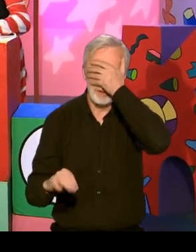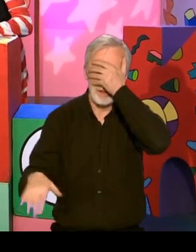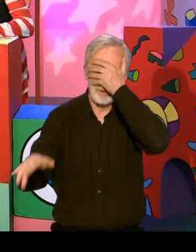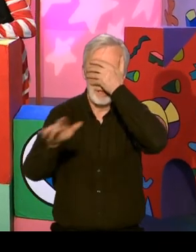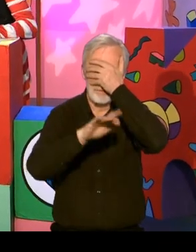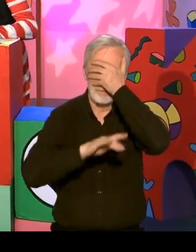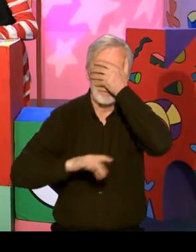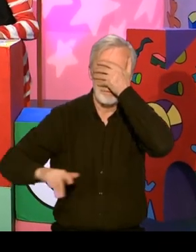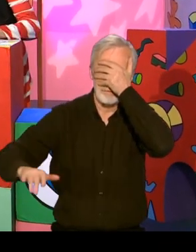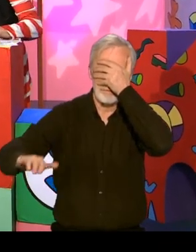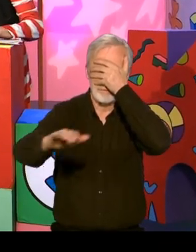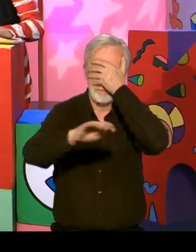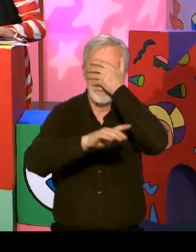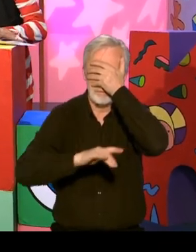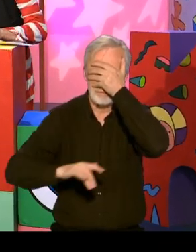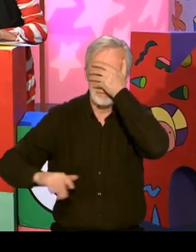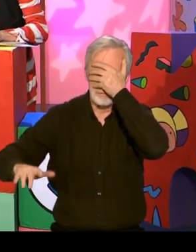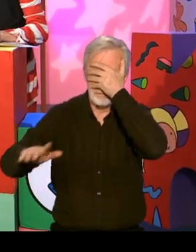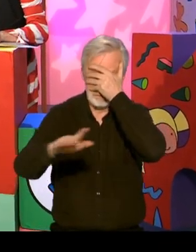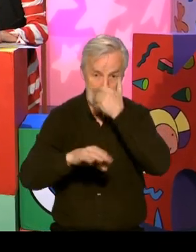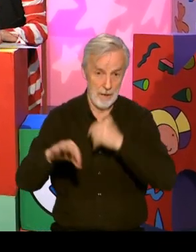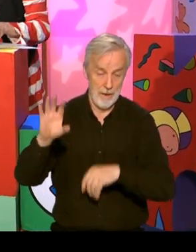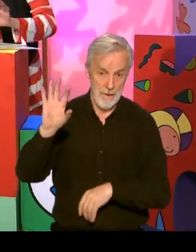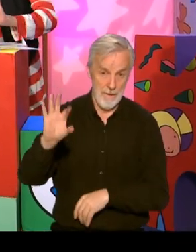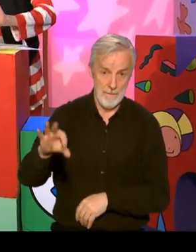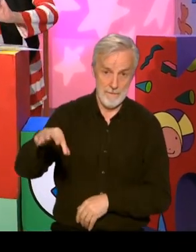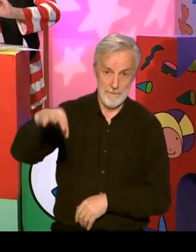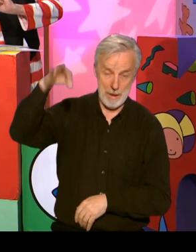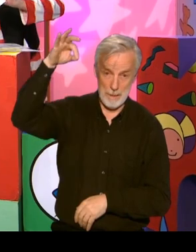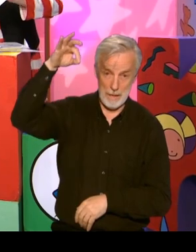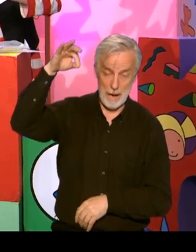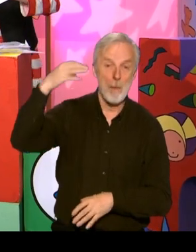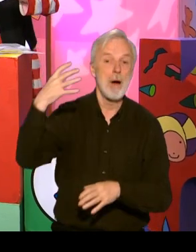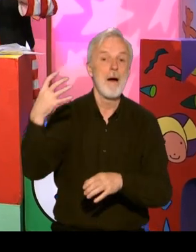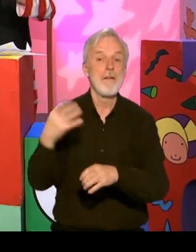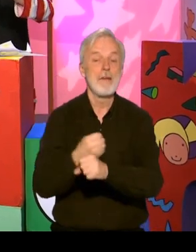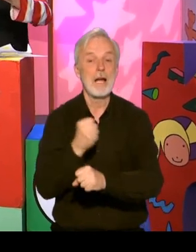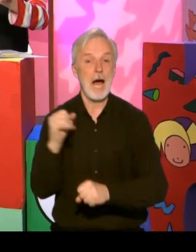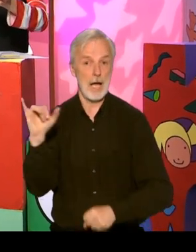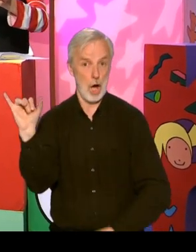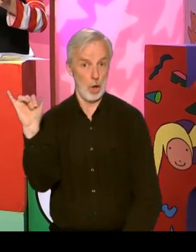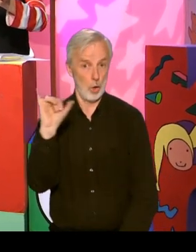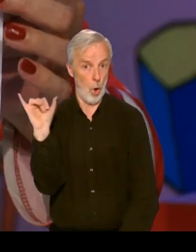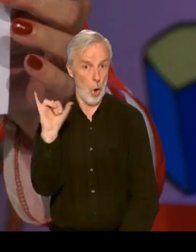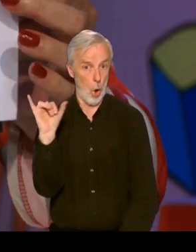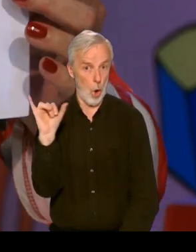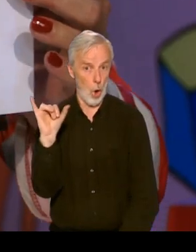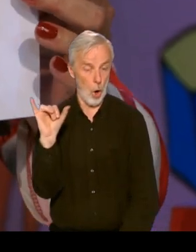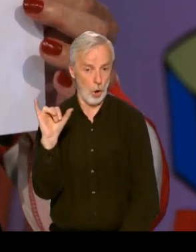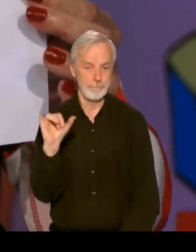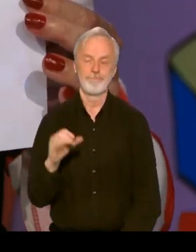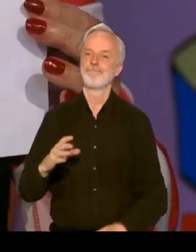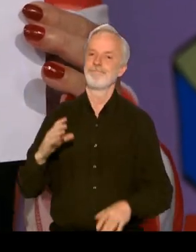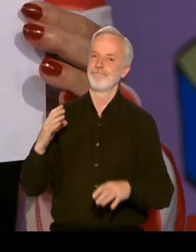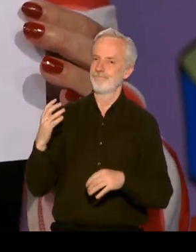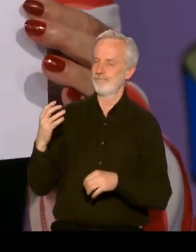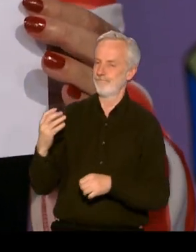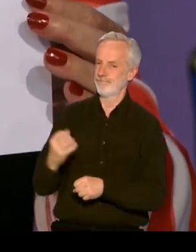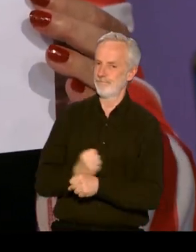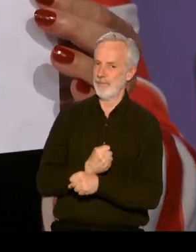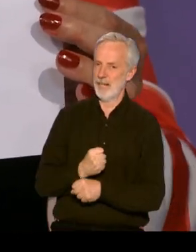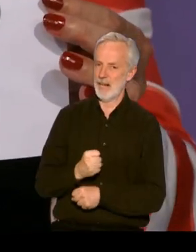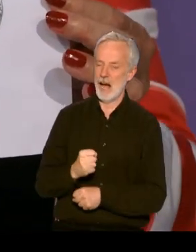Přemýšlím, spíš míchám. Kdo to bude? Tada! Vítězem se